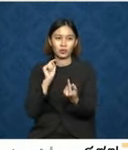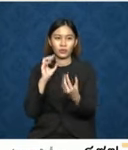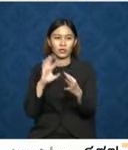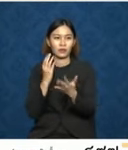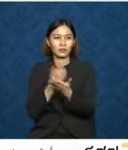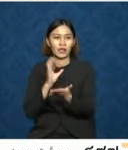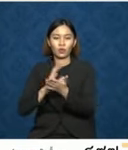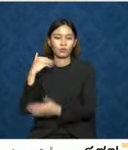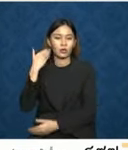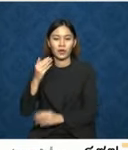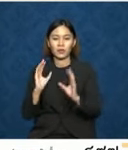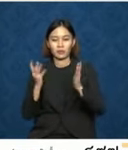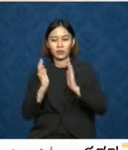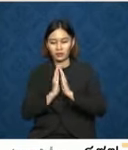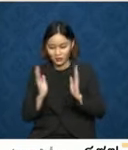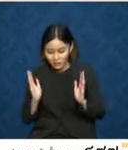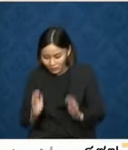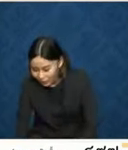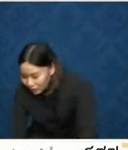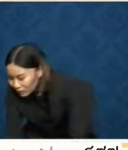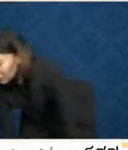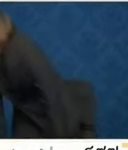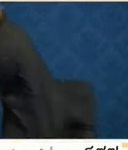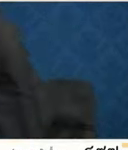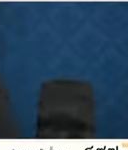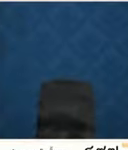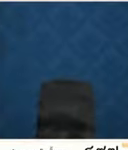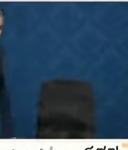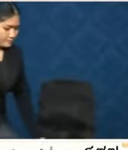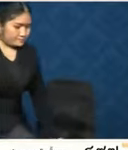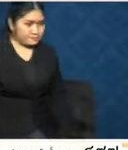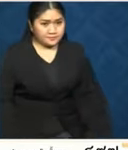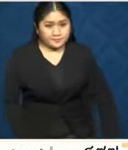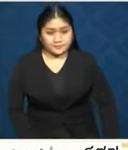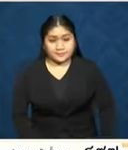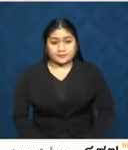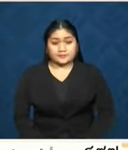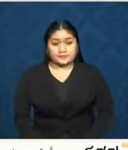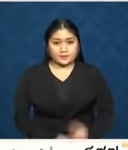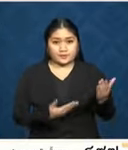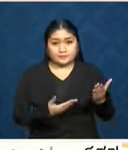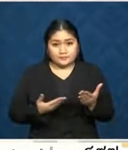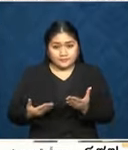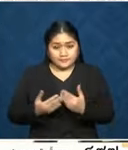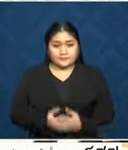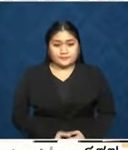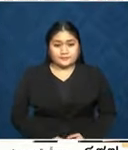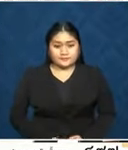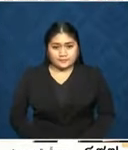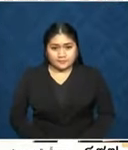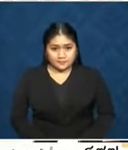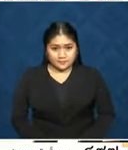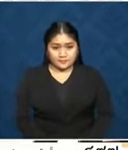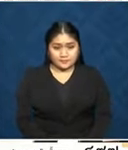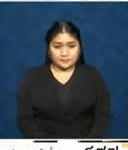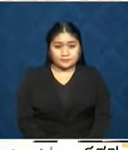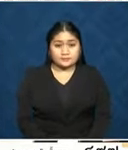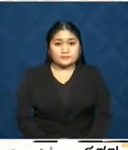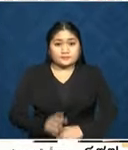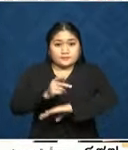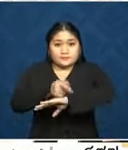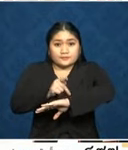ประมาณต่อไปครับขอบคุณครับขอเชิญคุณสรวงศ์เทียนทองครับท่าน